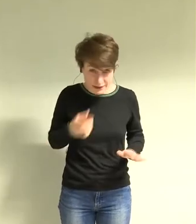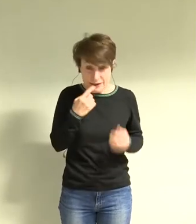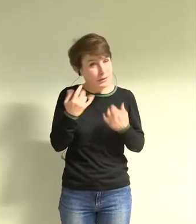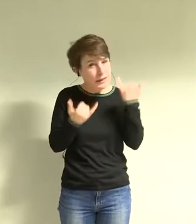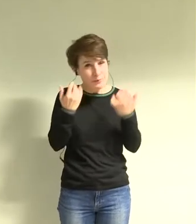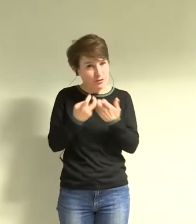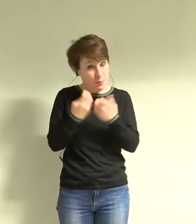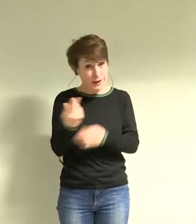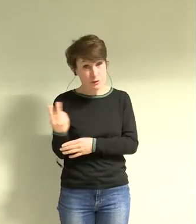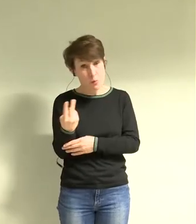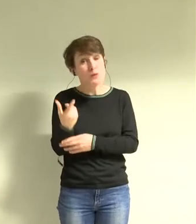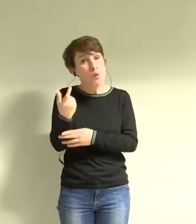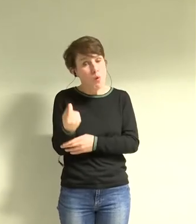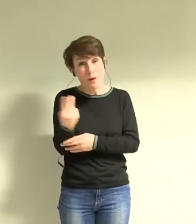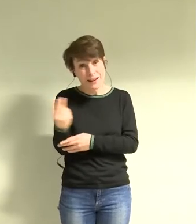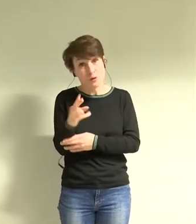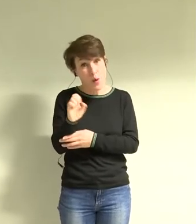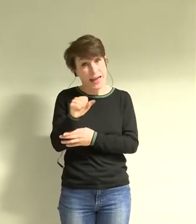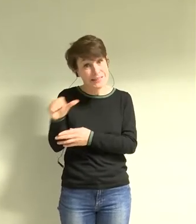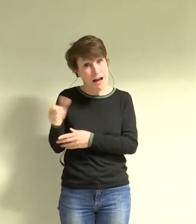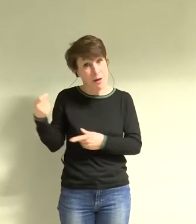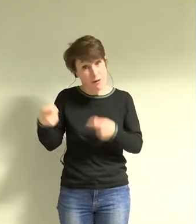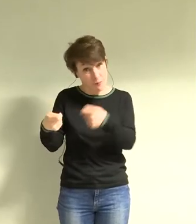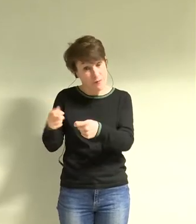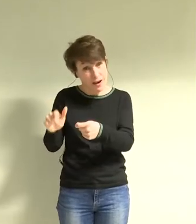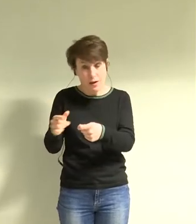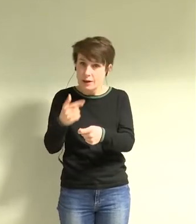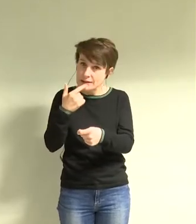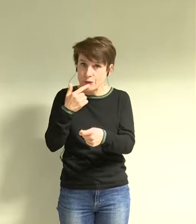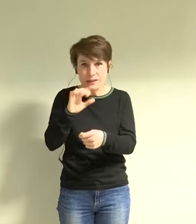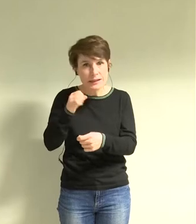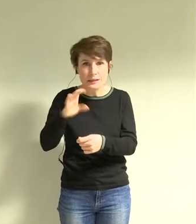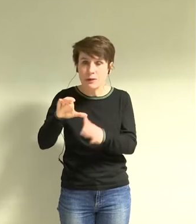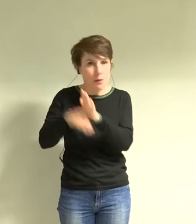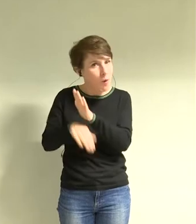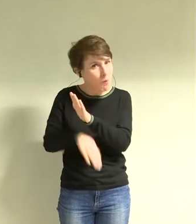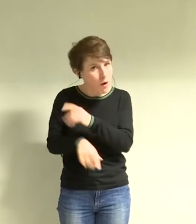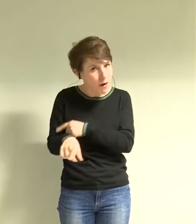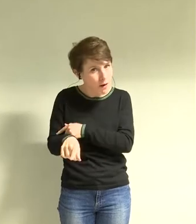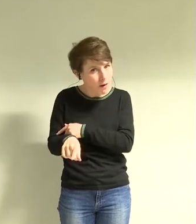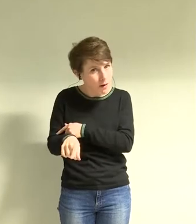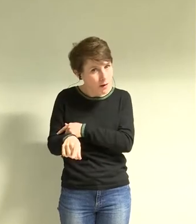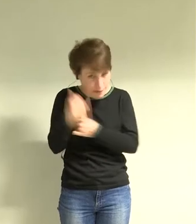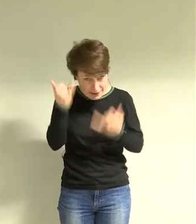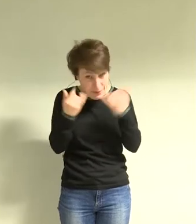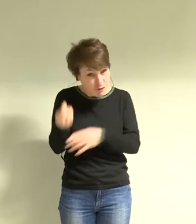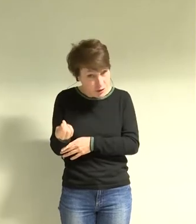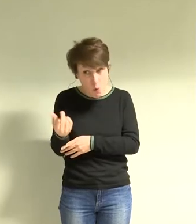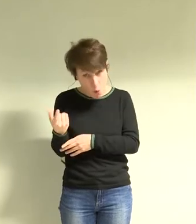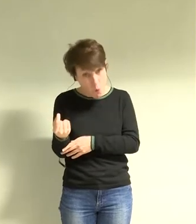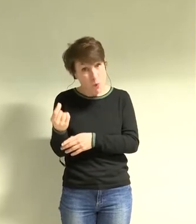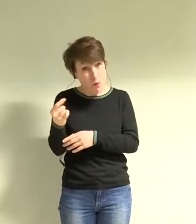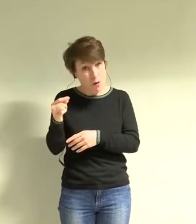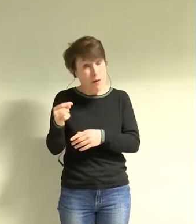touchent le rsa par exemple en tout cas ils sont en dessous du smic ça veut dire que 3500 euros pour des gens qui touchent